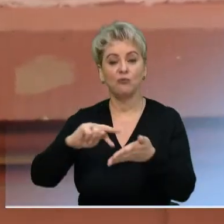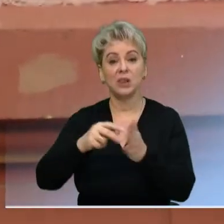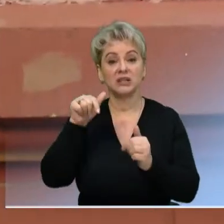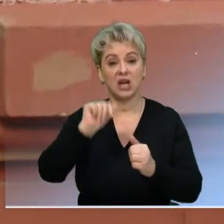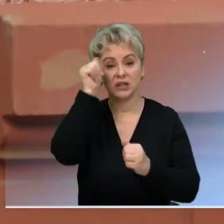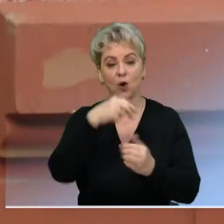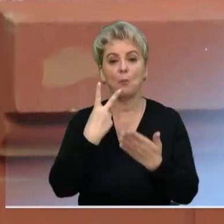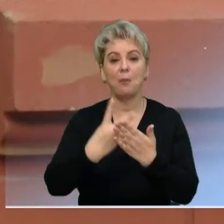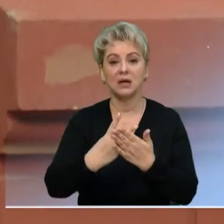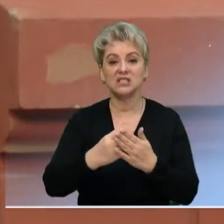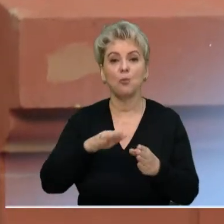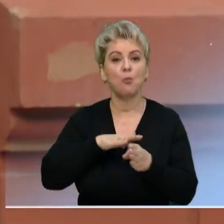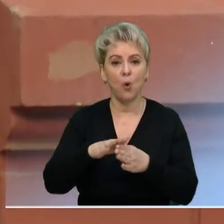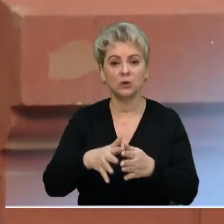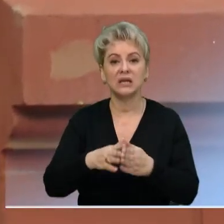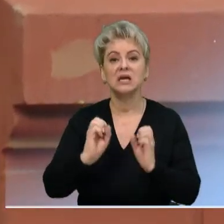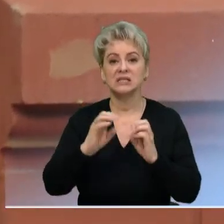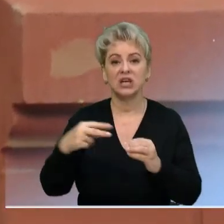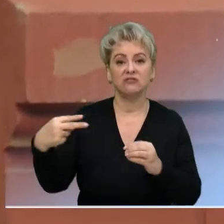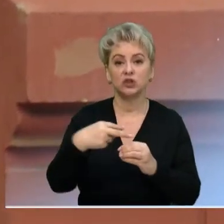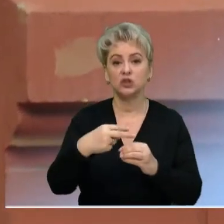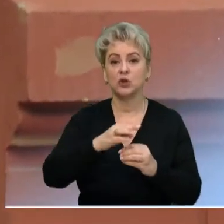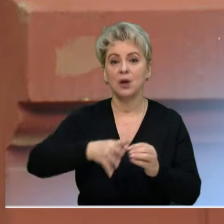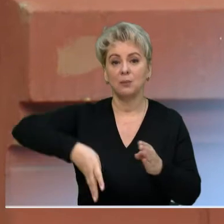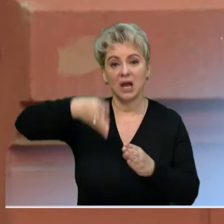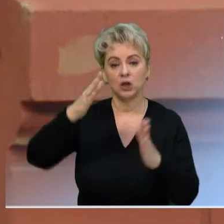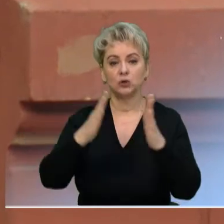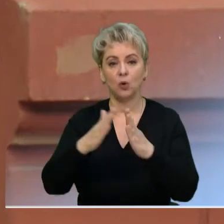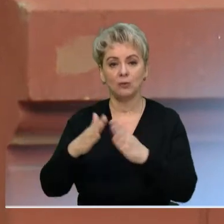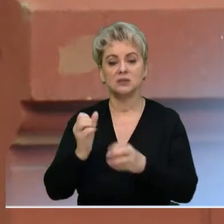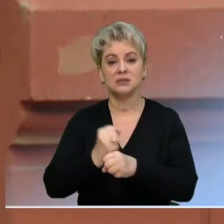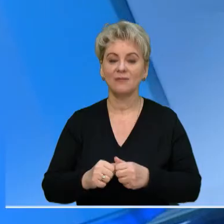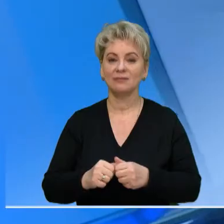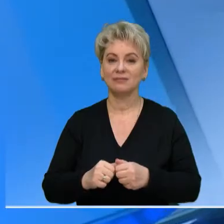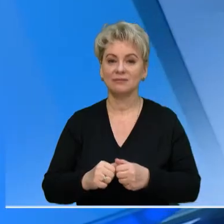этого года показатель перевыполнить и сдать 2000 многоэтажек.